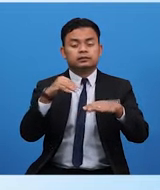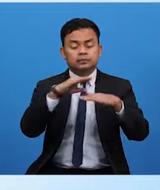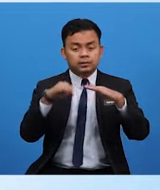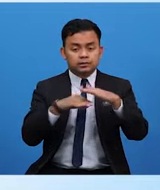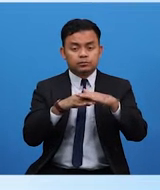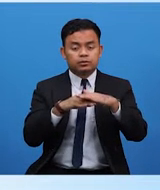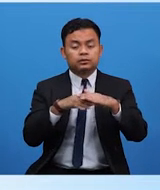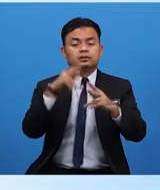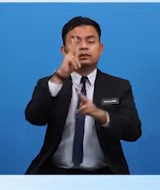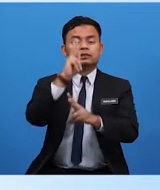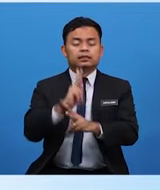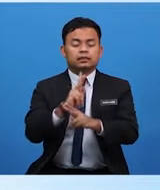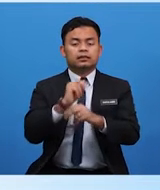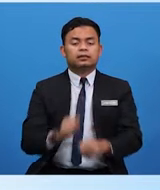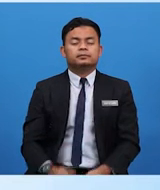sekali